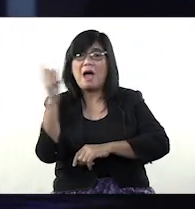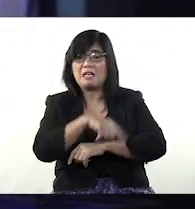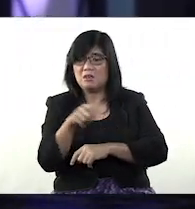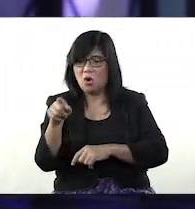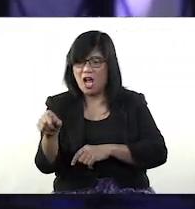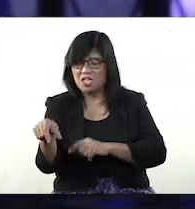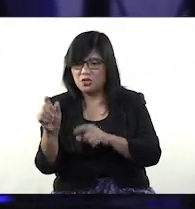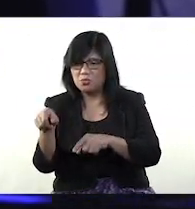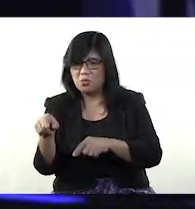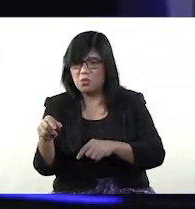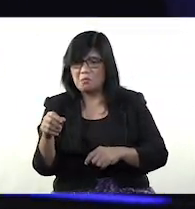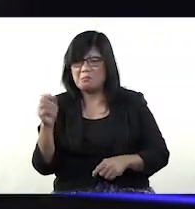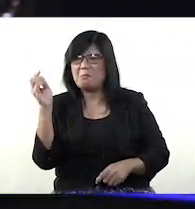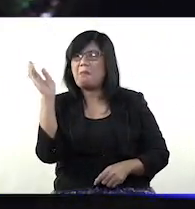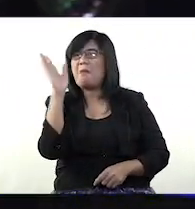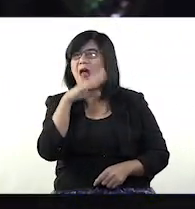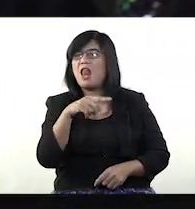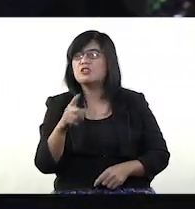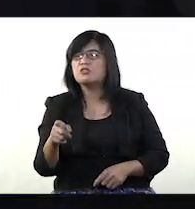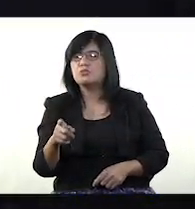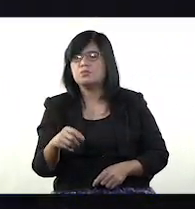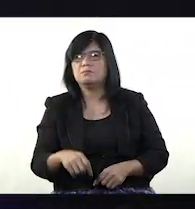Hai banyak orang membenci Kristus